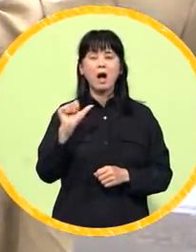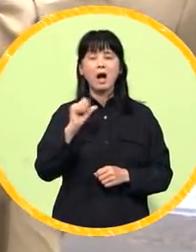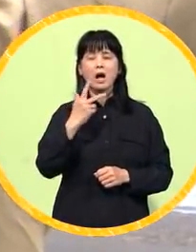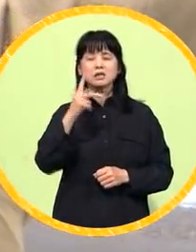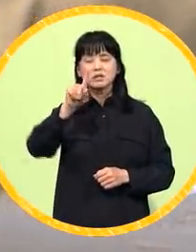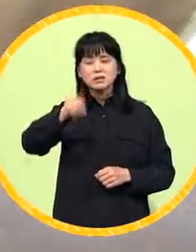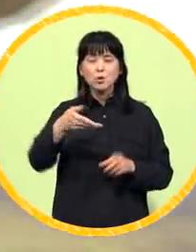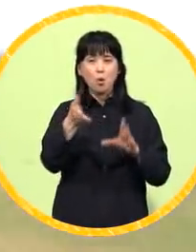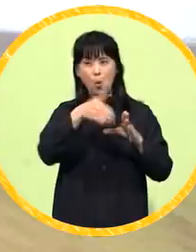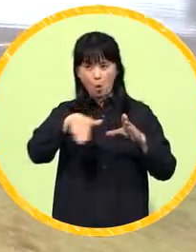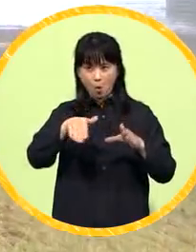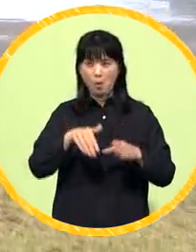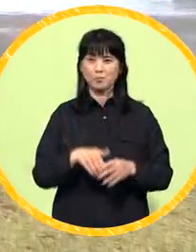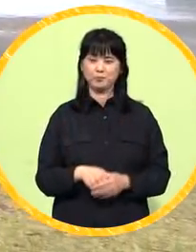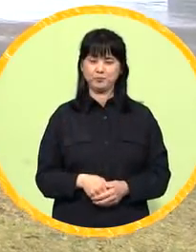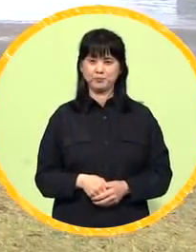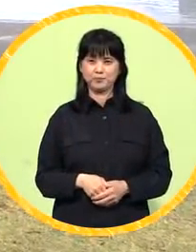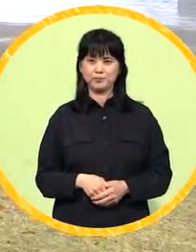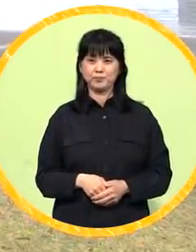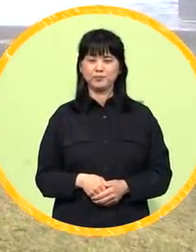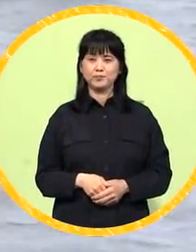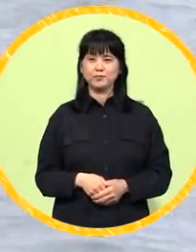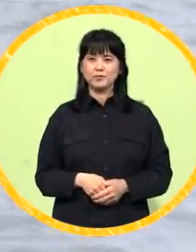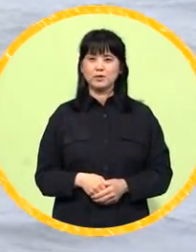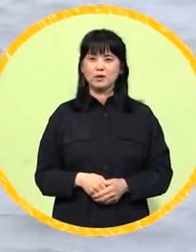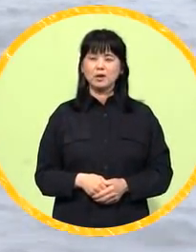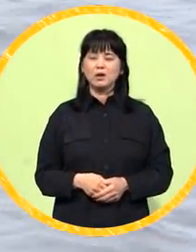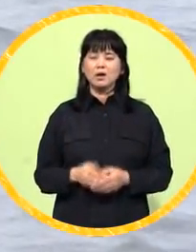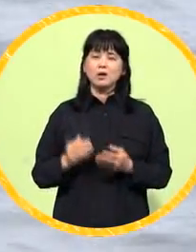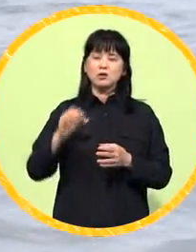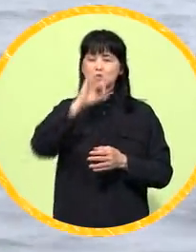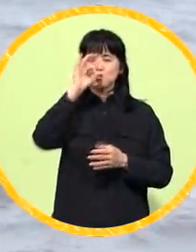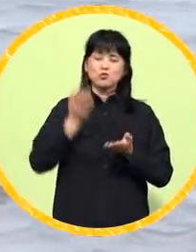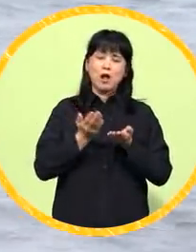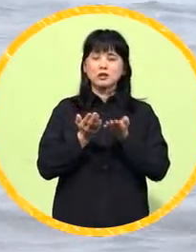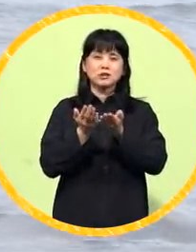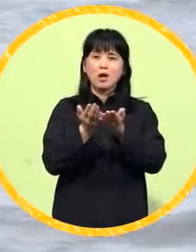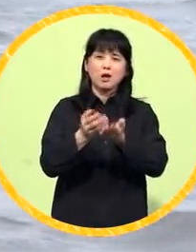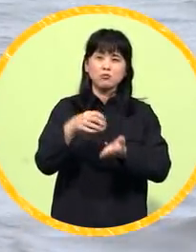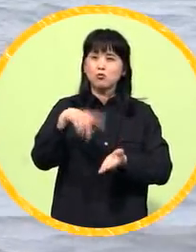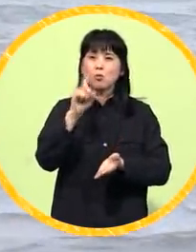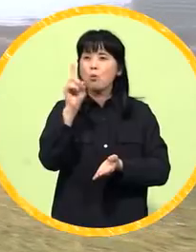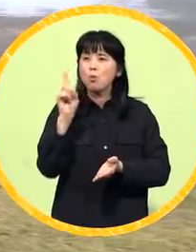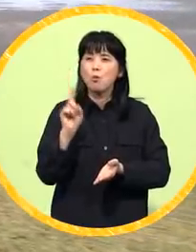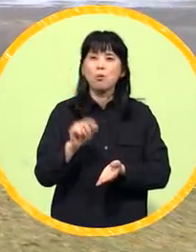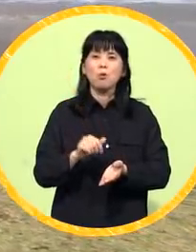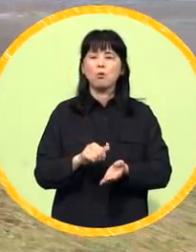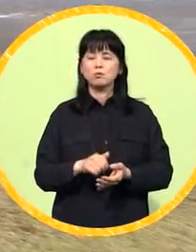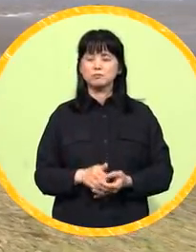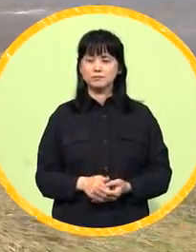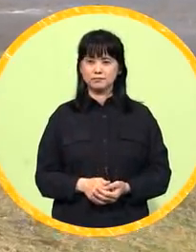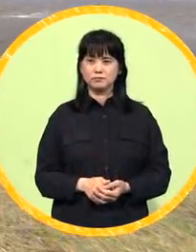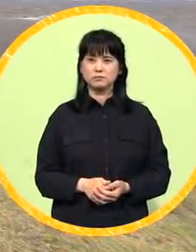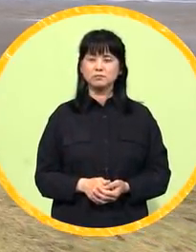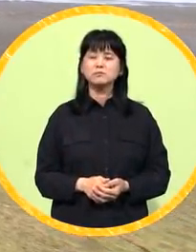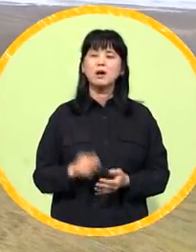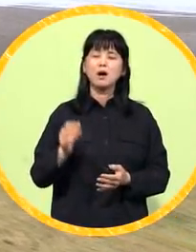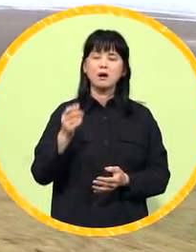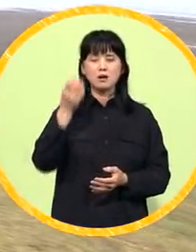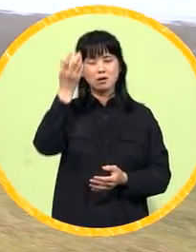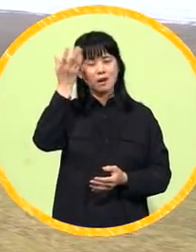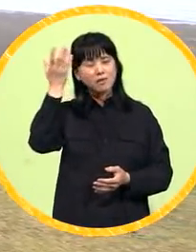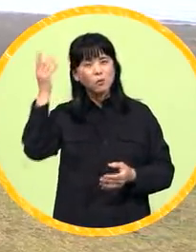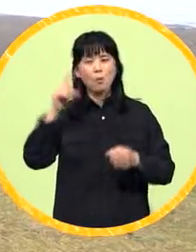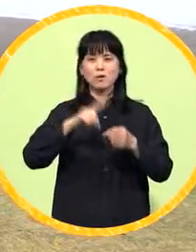ないじゃあ遊覧船はどこだーこういったねちょっと幻想的